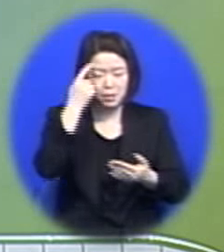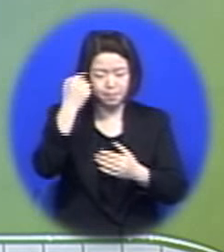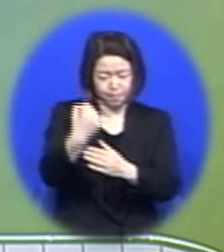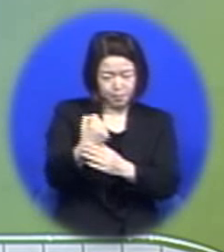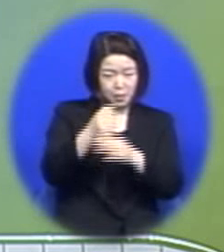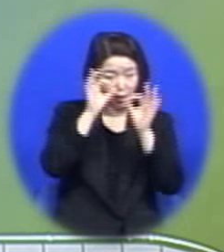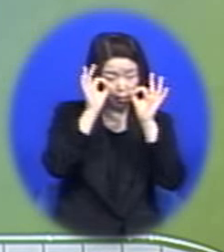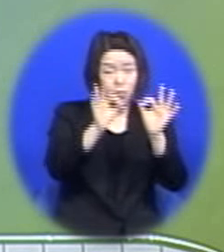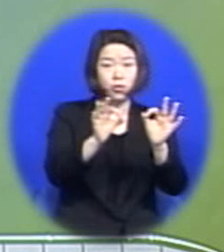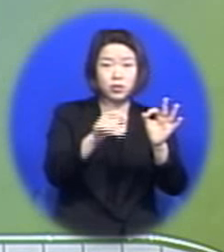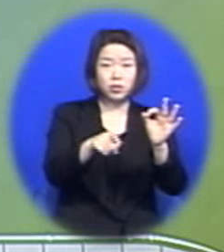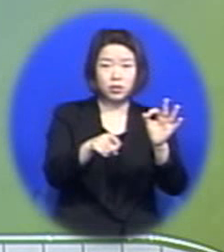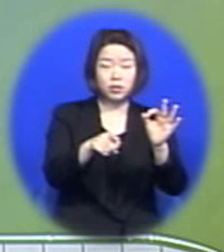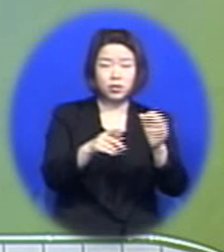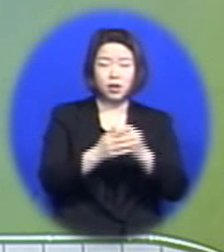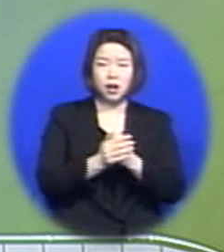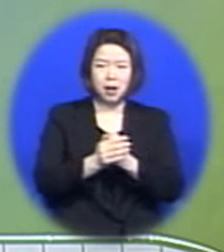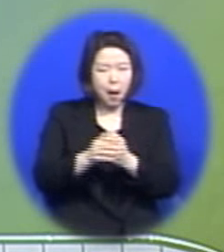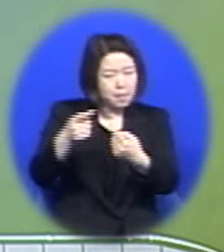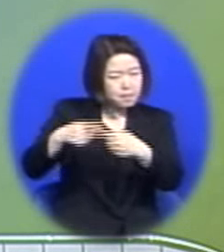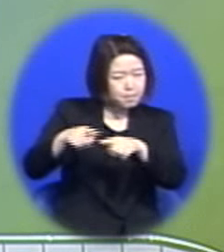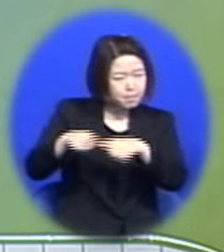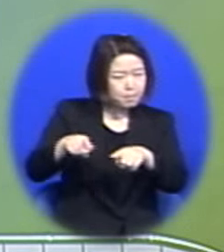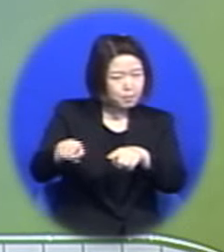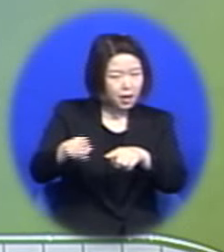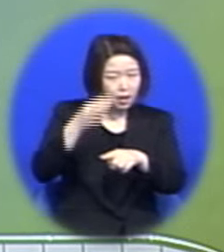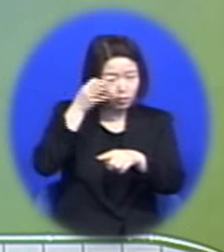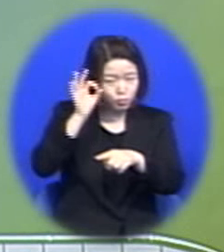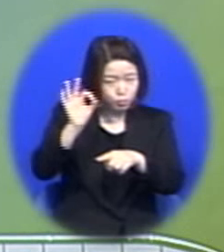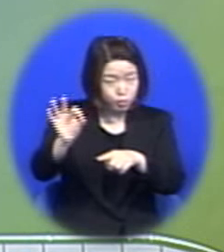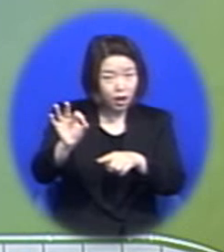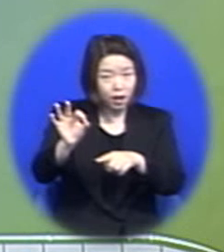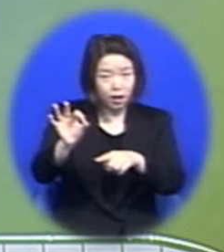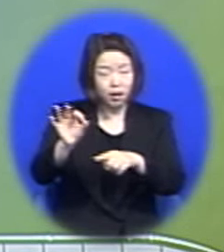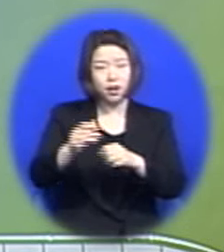거예요. 비판하는 눈으로 보는 것입니다.